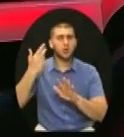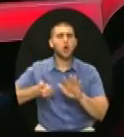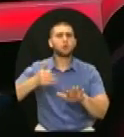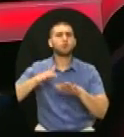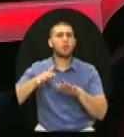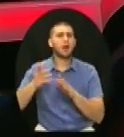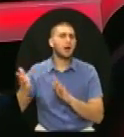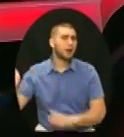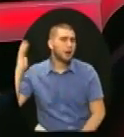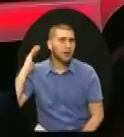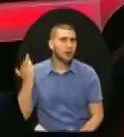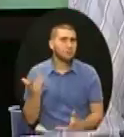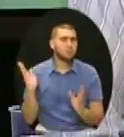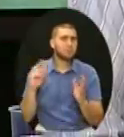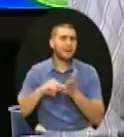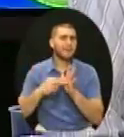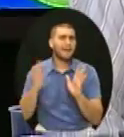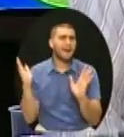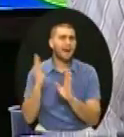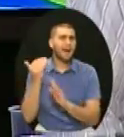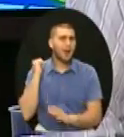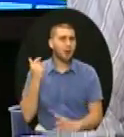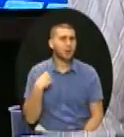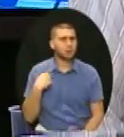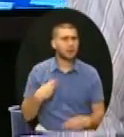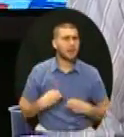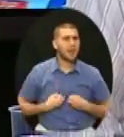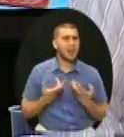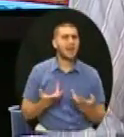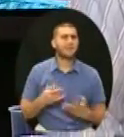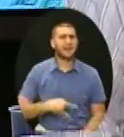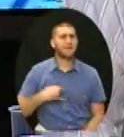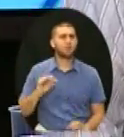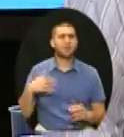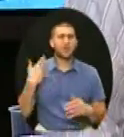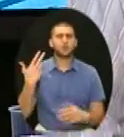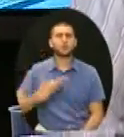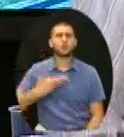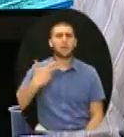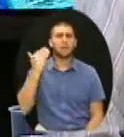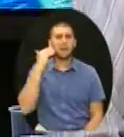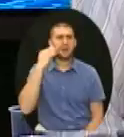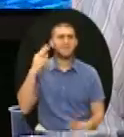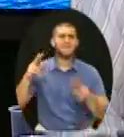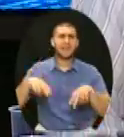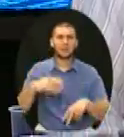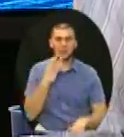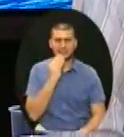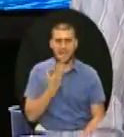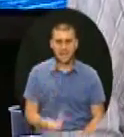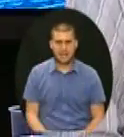בחדר האחורי. אני רוצה להבהיר רגע את החוויה של לבלות שלושה ימים באמריקה ולחזור